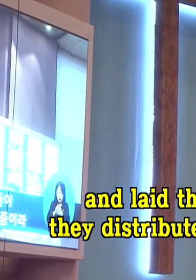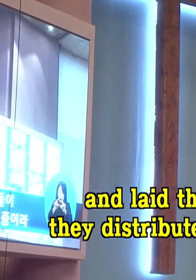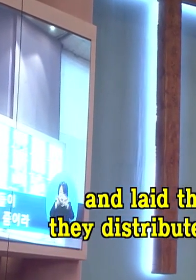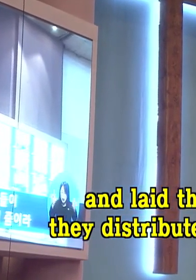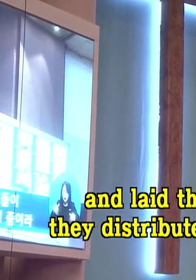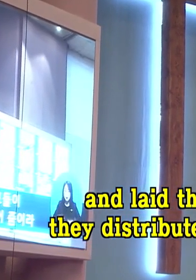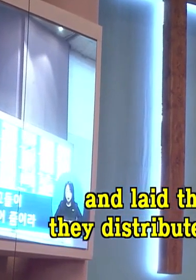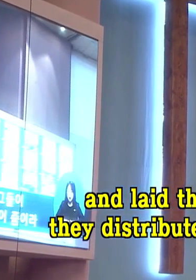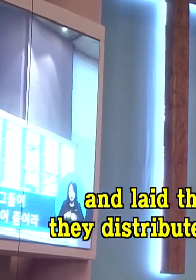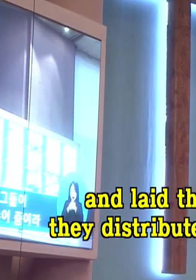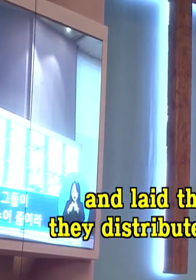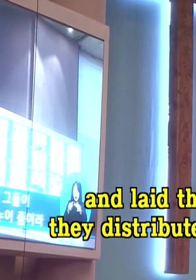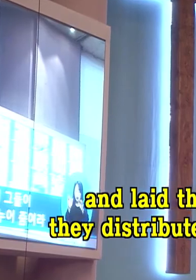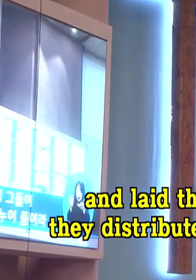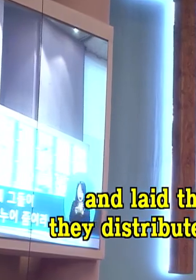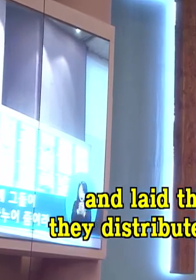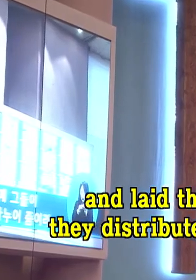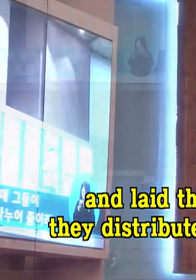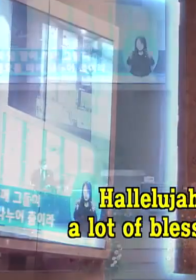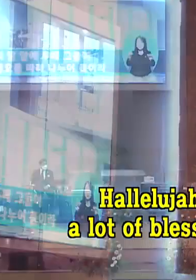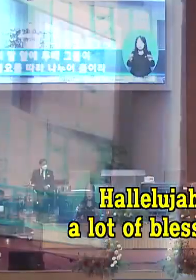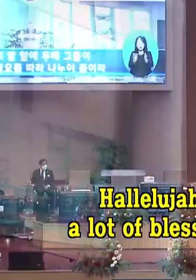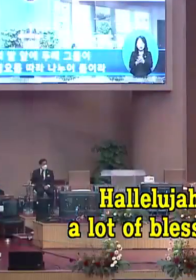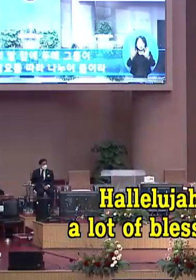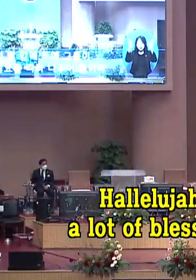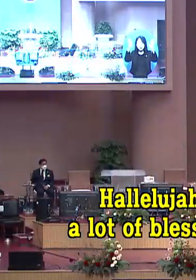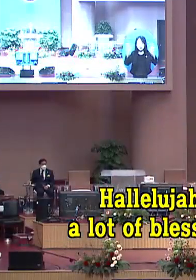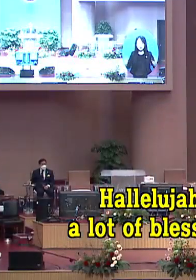따라 나누어 줍니다. 할렐루야.